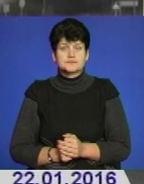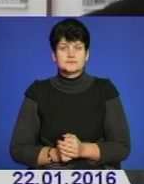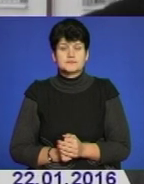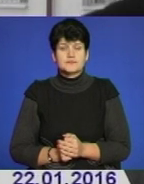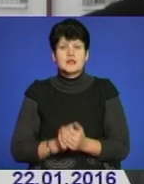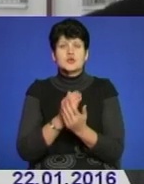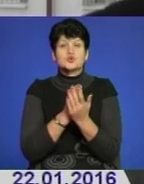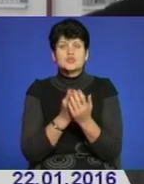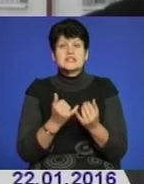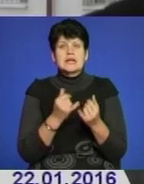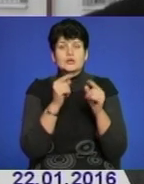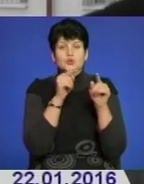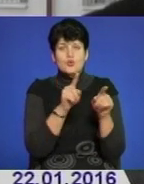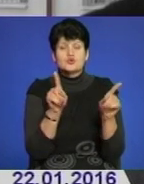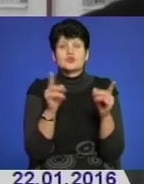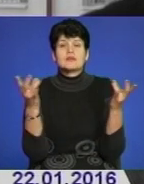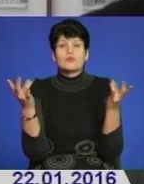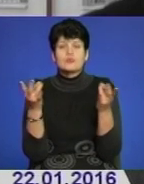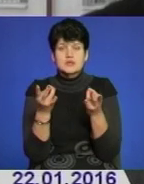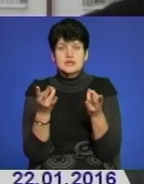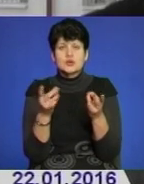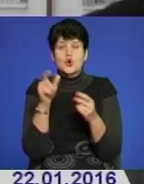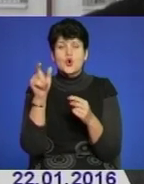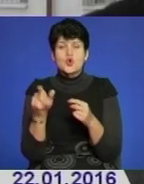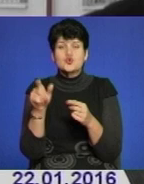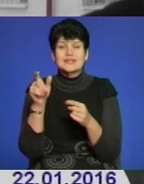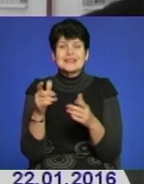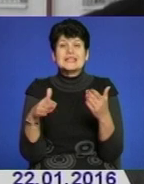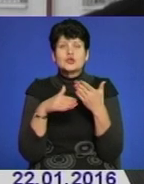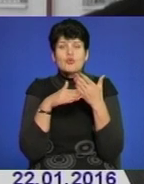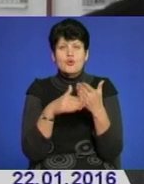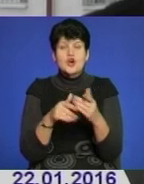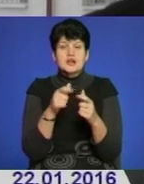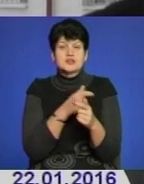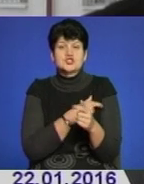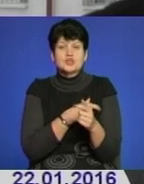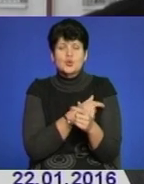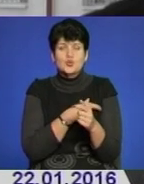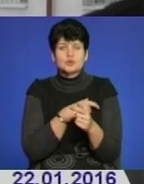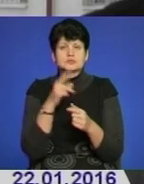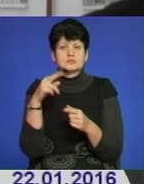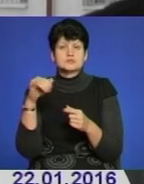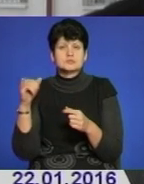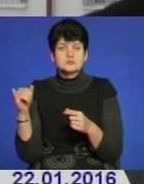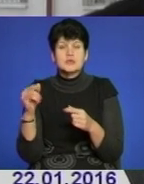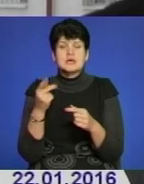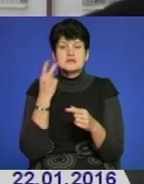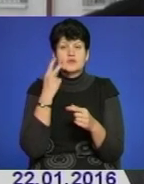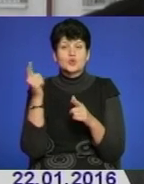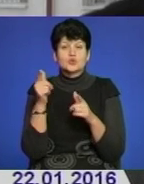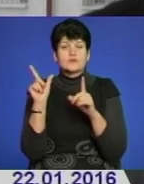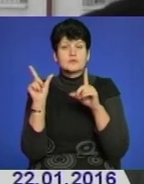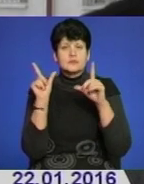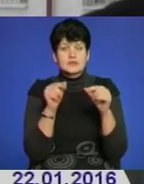Вони служать для того, щоб необхідна людині якась допомога, чергують наряди дорожньо-патрульної служби, готові завжди виїхати,